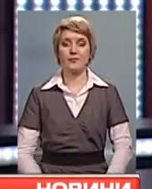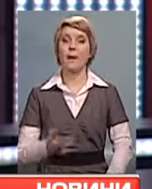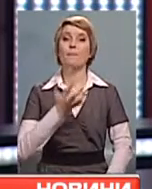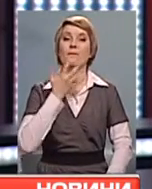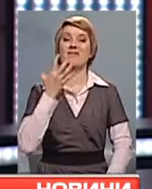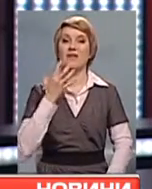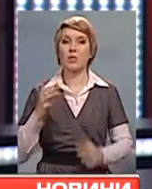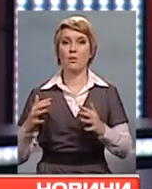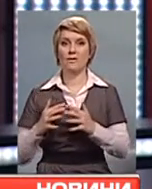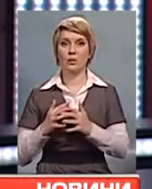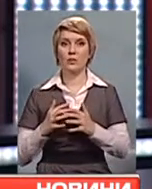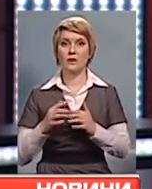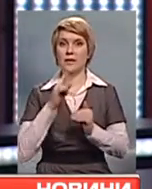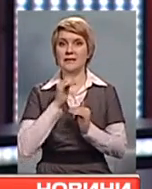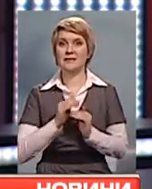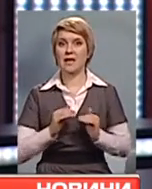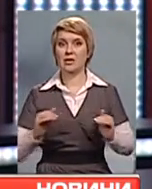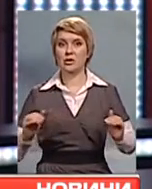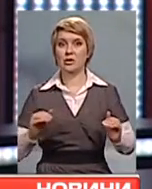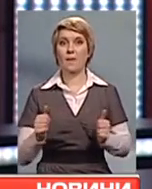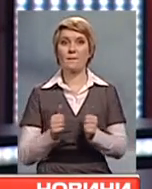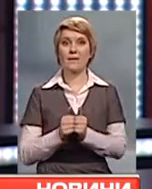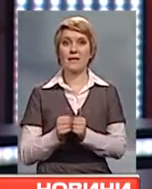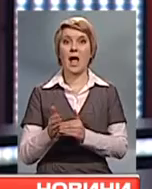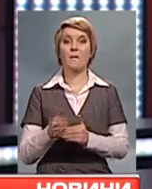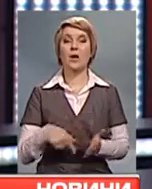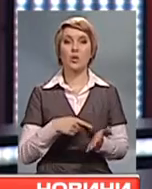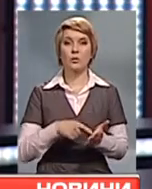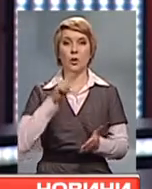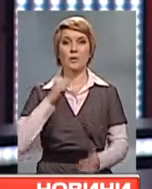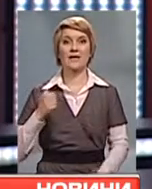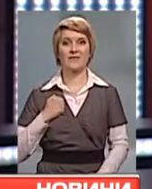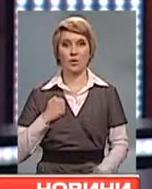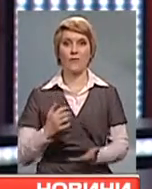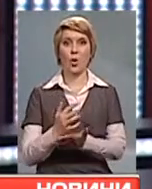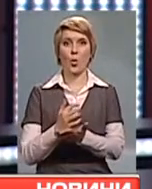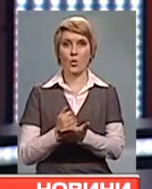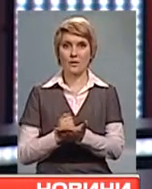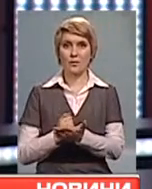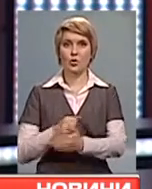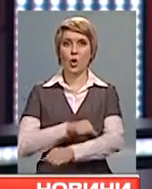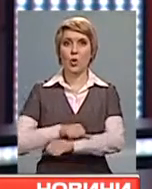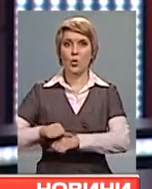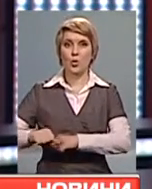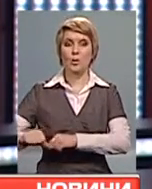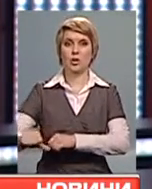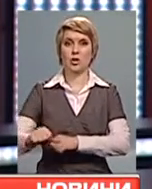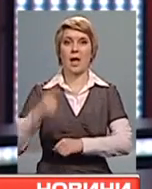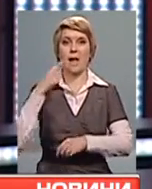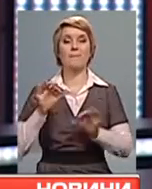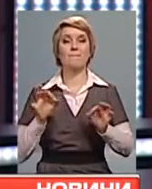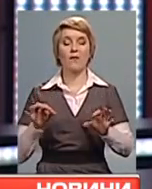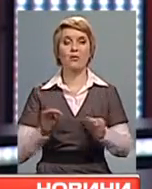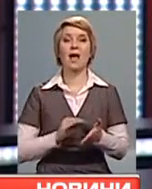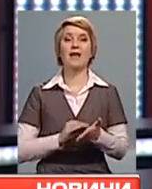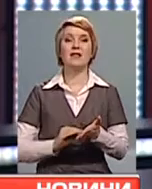На Південному фронті затища. У Широкиному, що біля Маріуполя, українські військові утримують рубежі. Про це новини першого повідомив речник